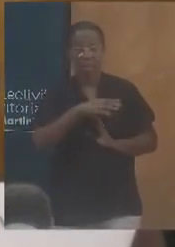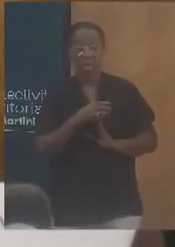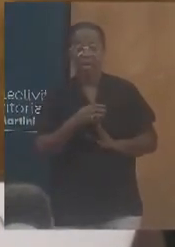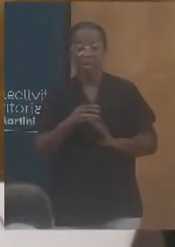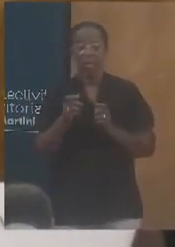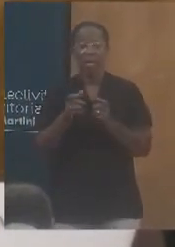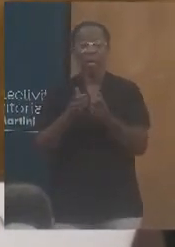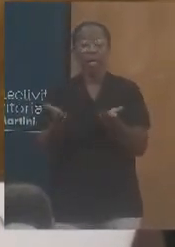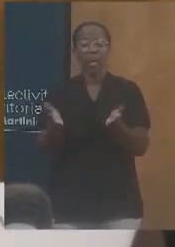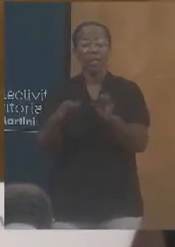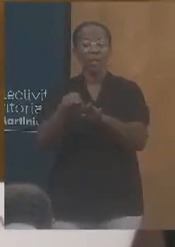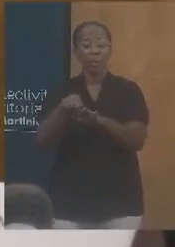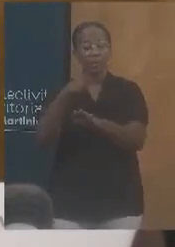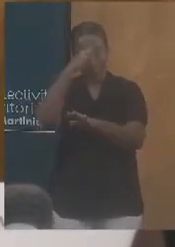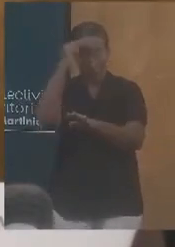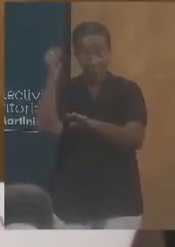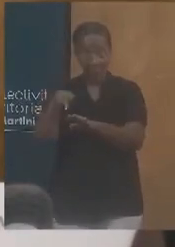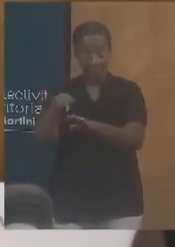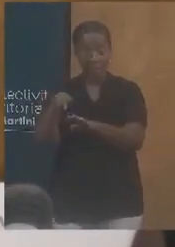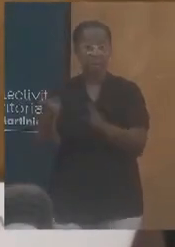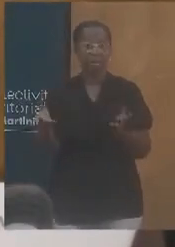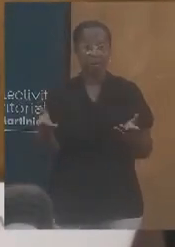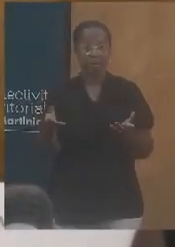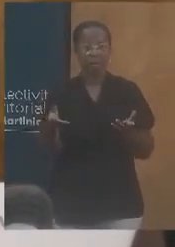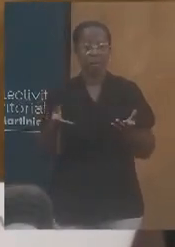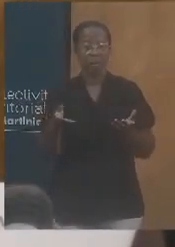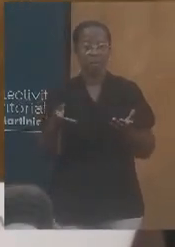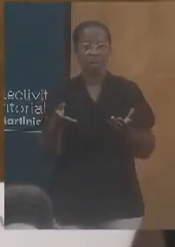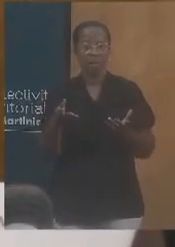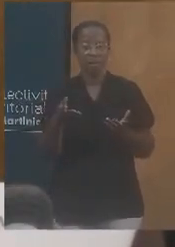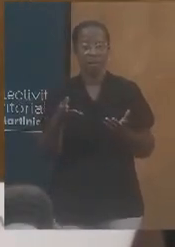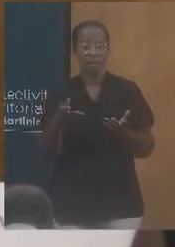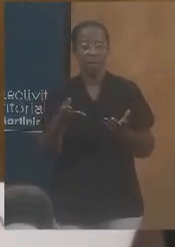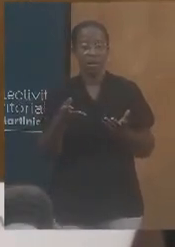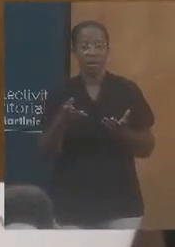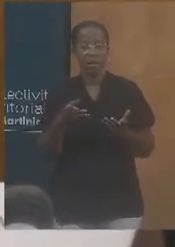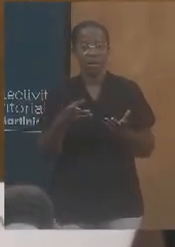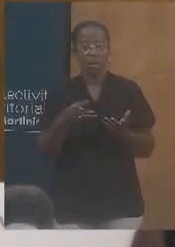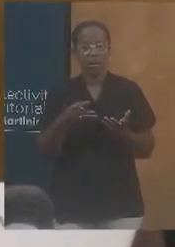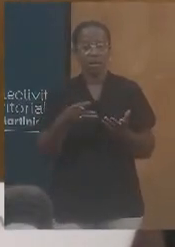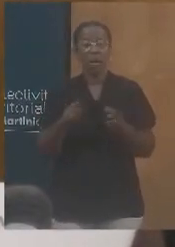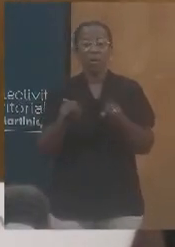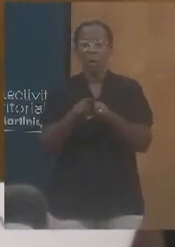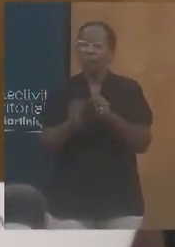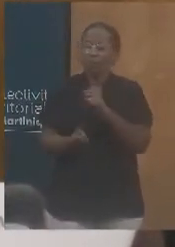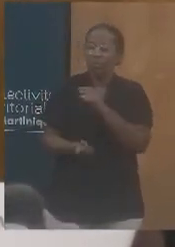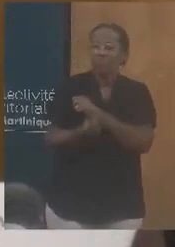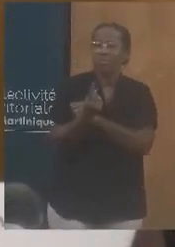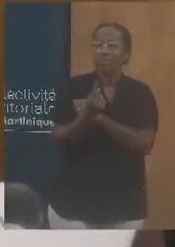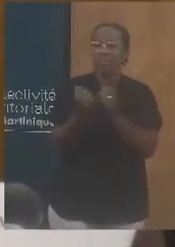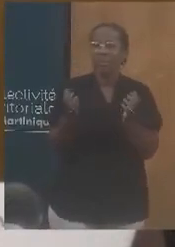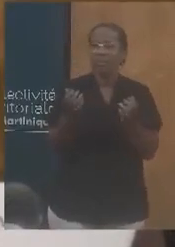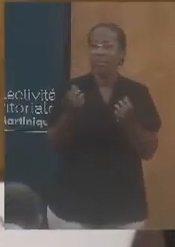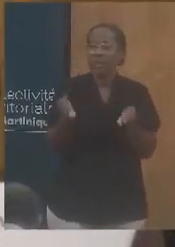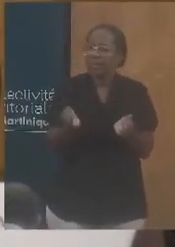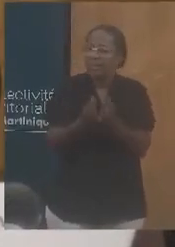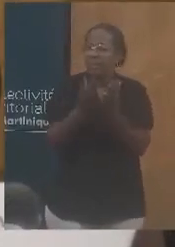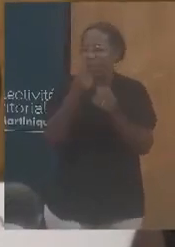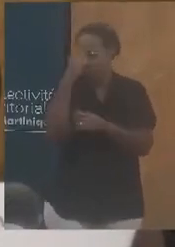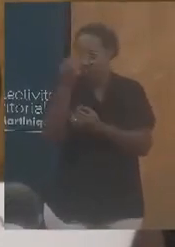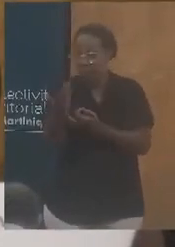l'Assemblée nationale, à plus de ce que je viens de dire, faire une exception martiniquaise. Alors